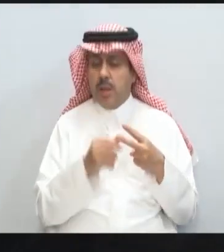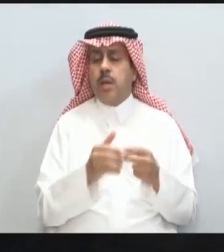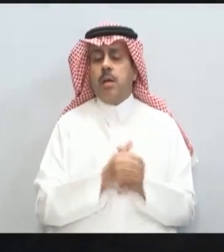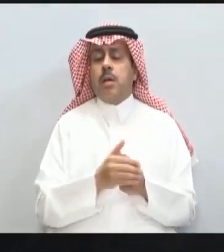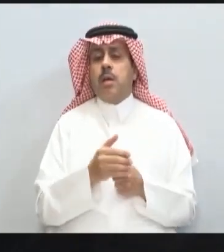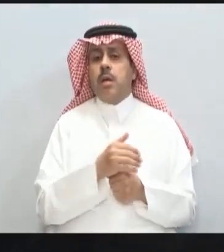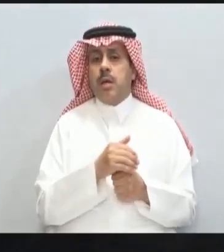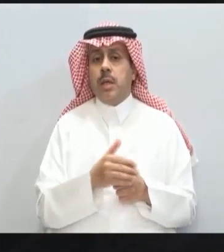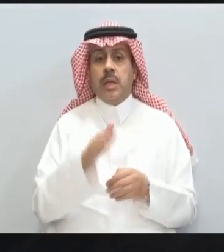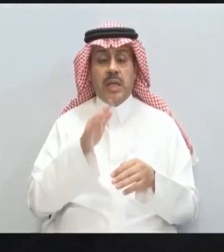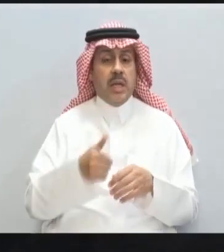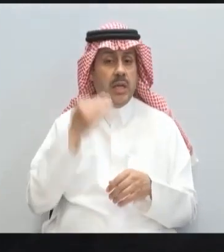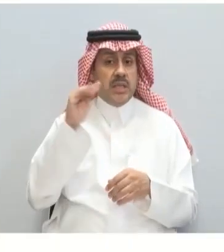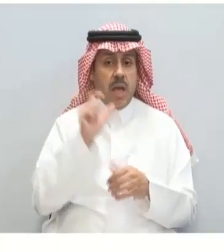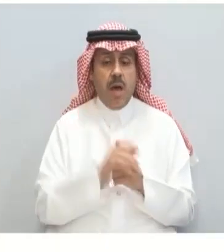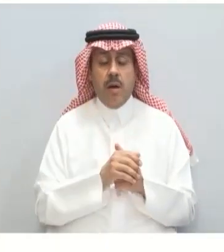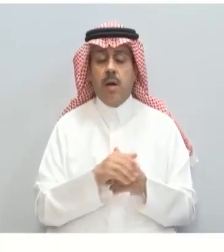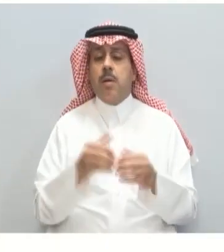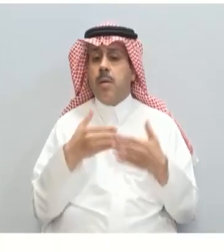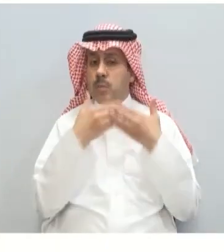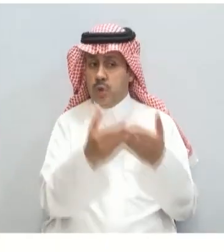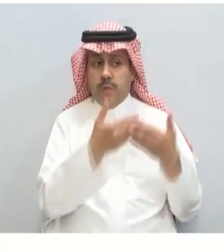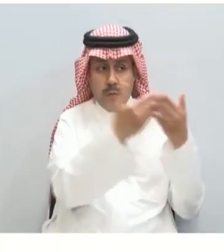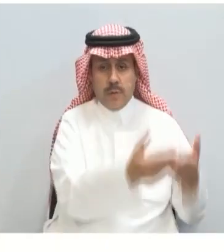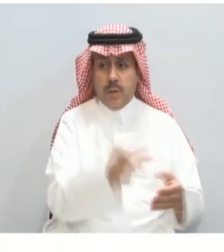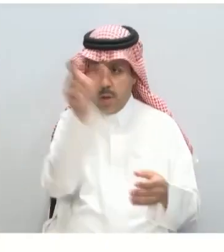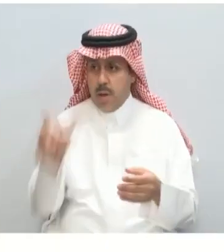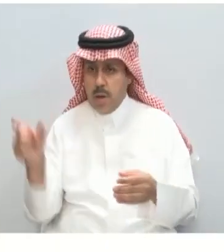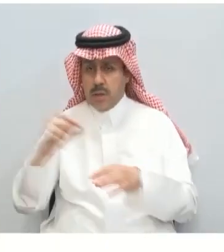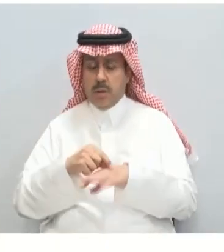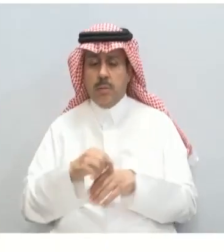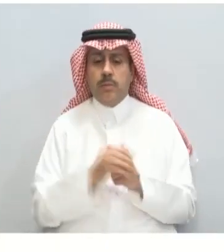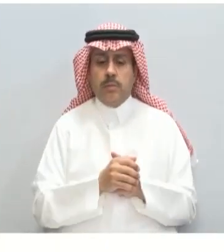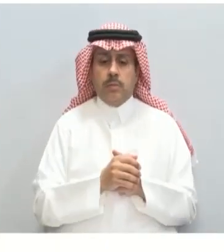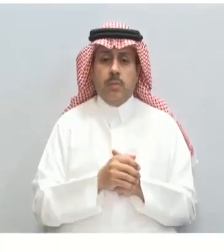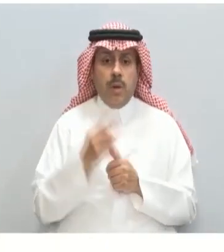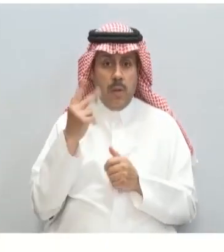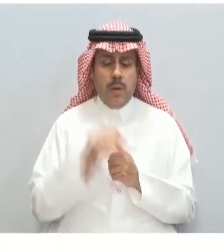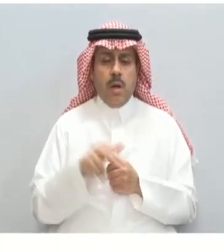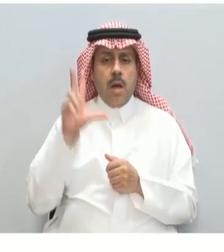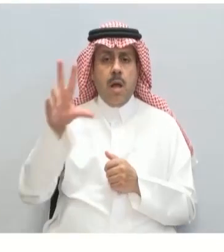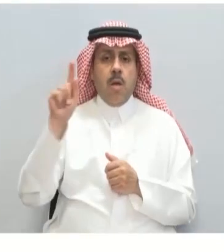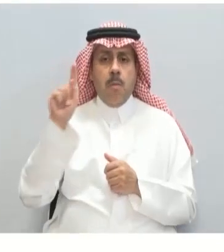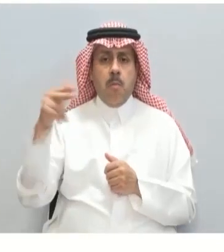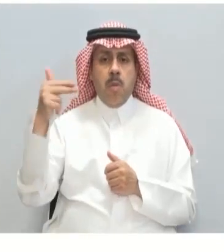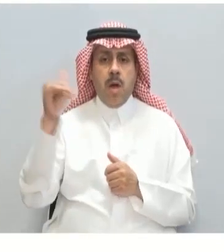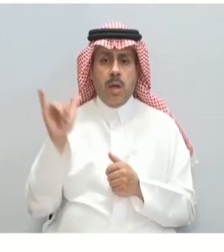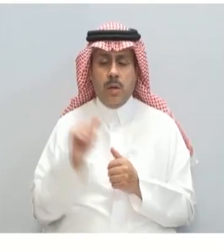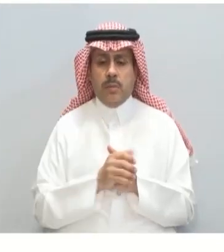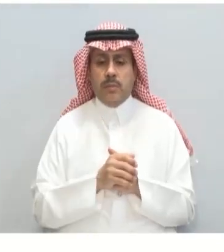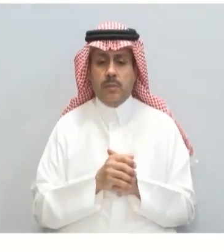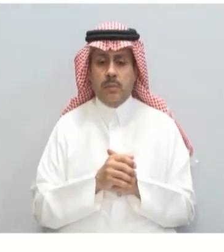انواع الاحسان في قوله تعالى البغي ما المراد بالبغي هنا ايها الطلاب والطالبات